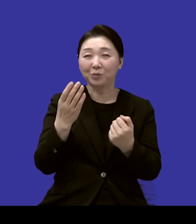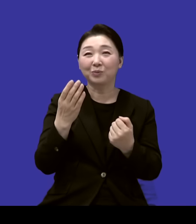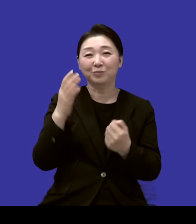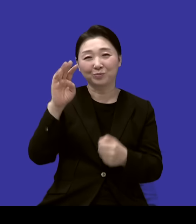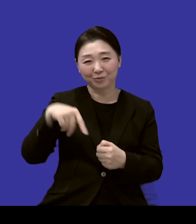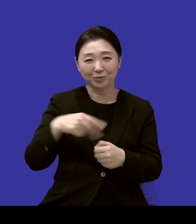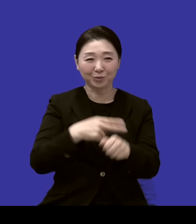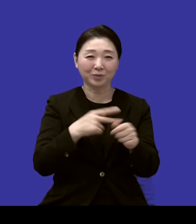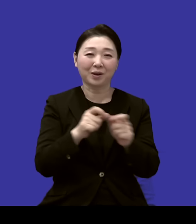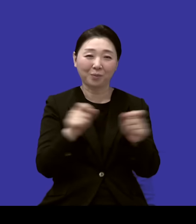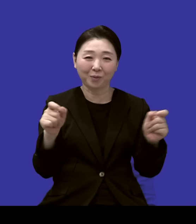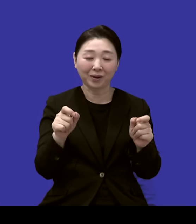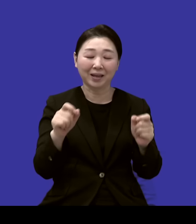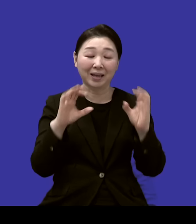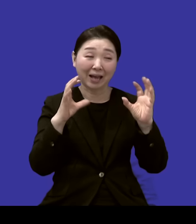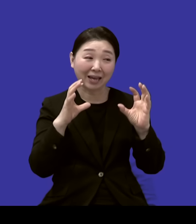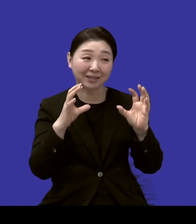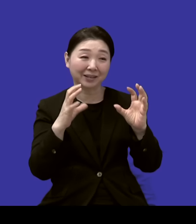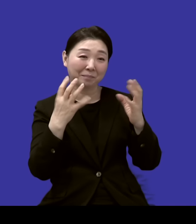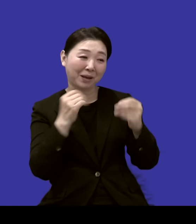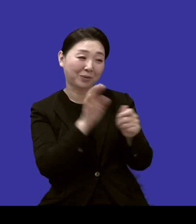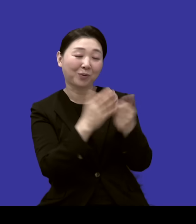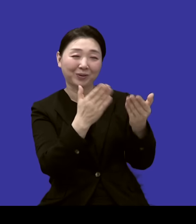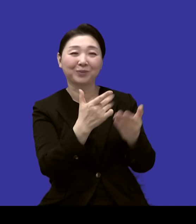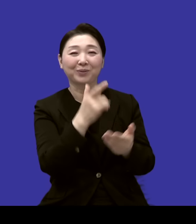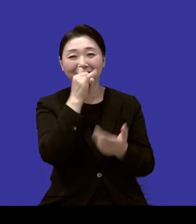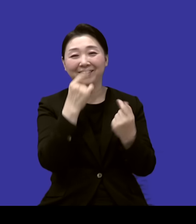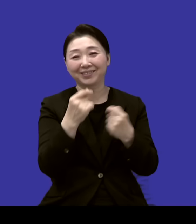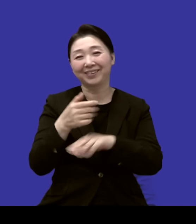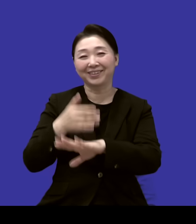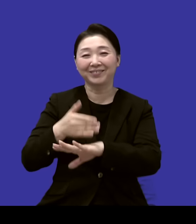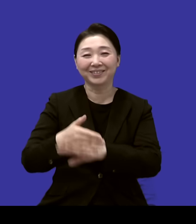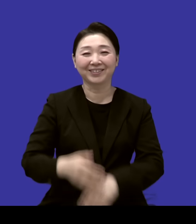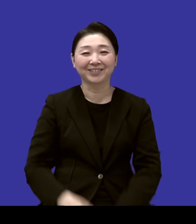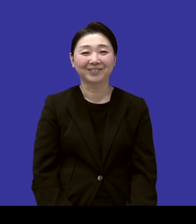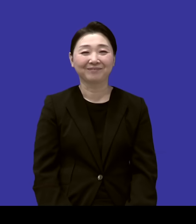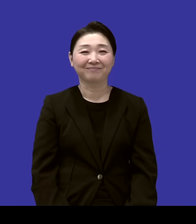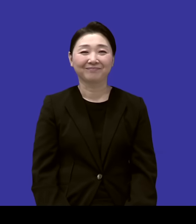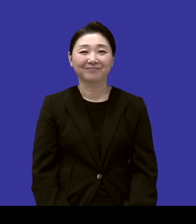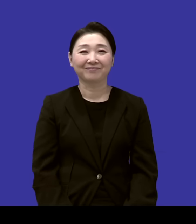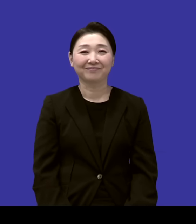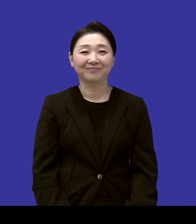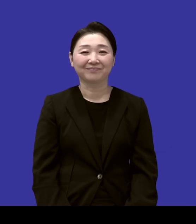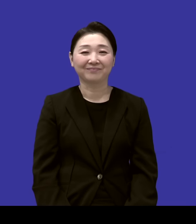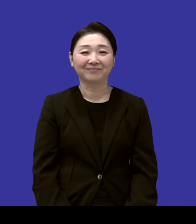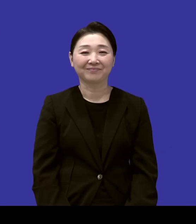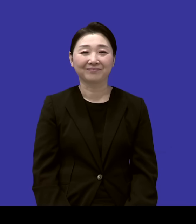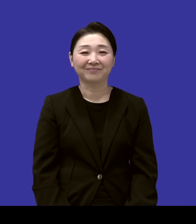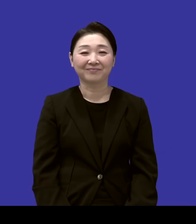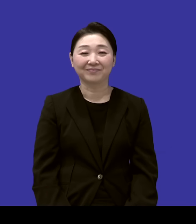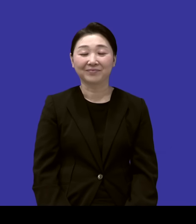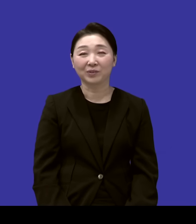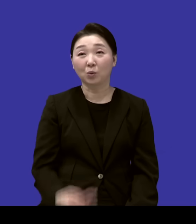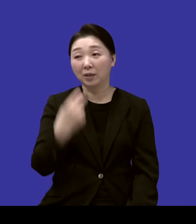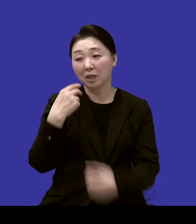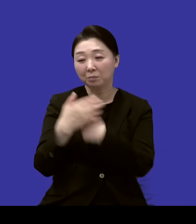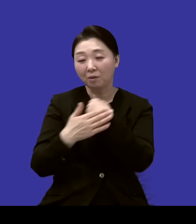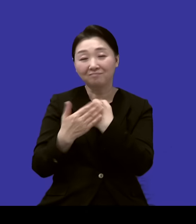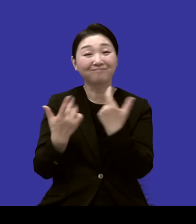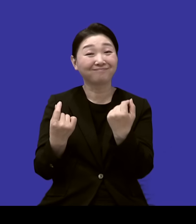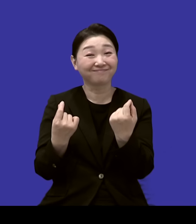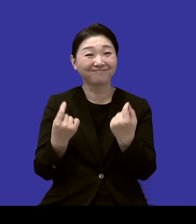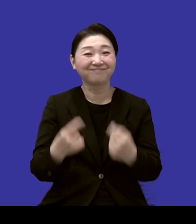시간과 또 많은 것을 주고 있는 것 같아요. 네. 선생님 정말 감사합니다. 아 그래요. 아유, 뭐 생명의 은인이죠. 그죠.